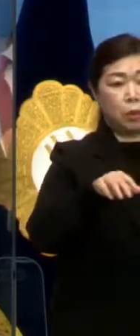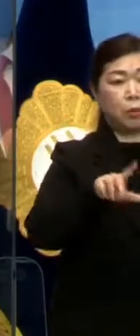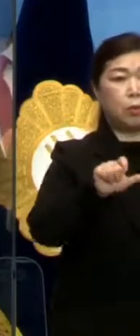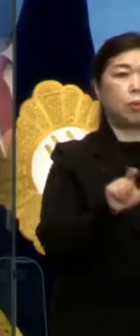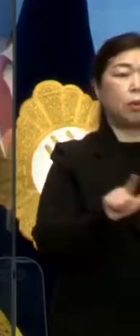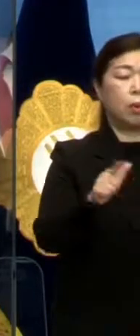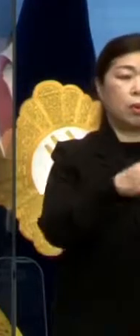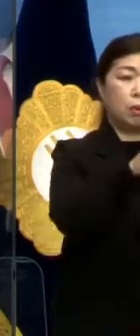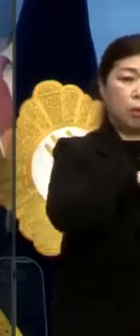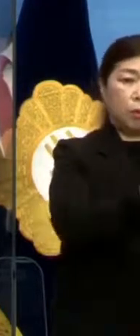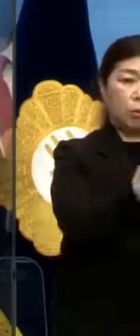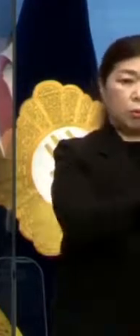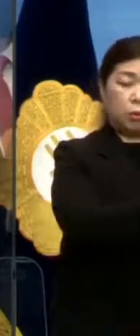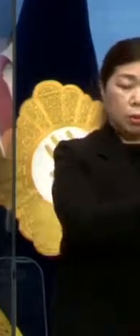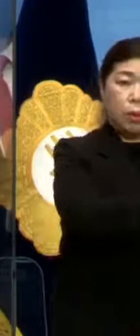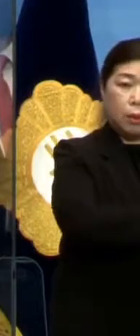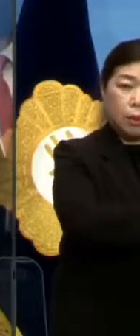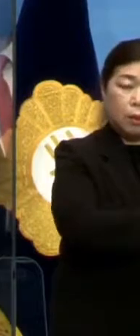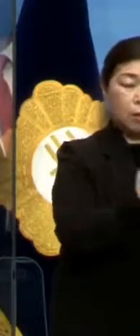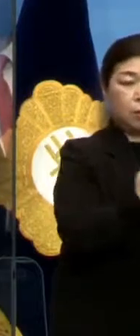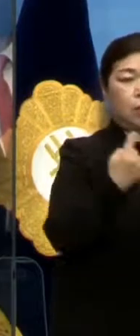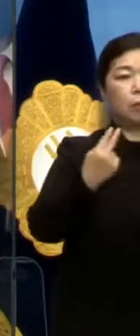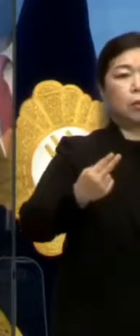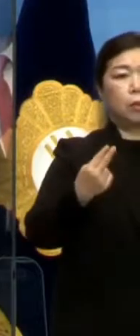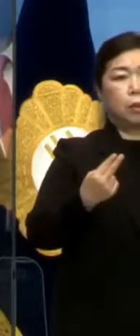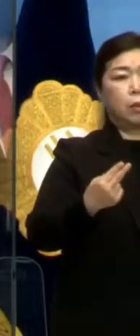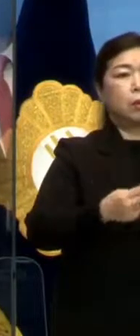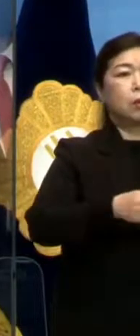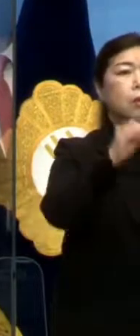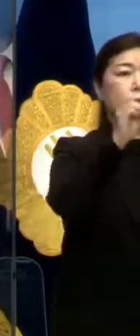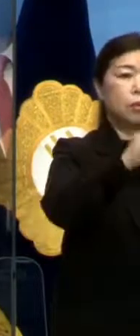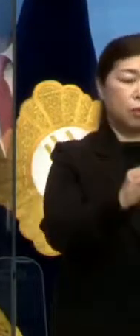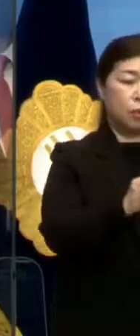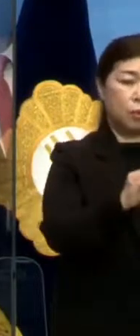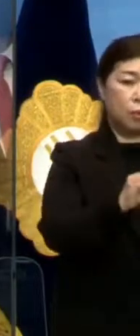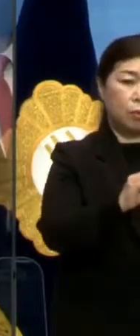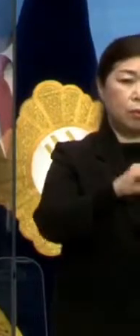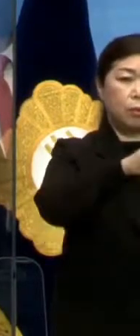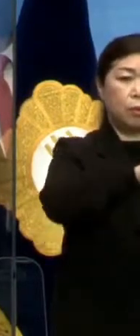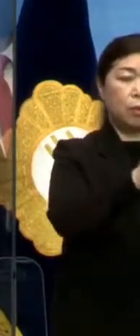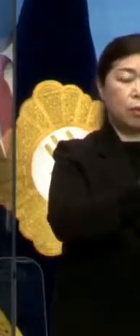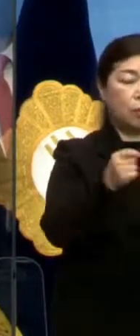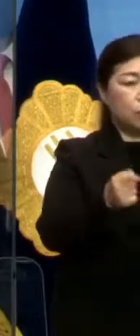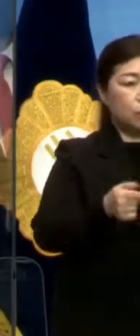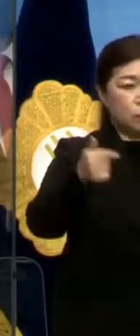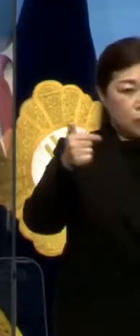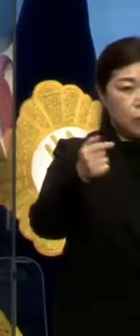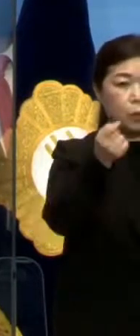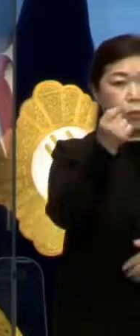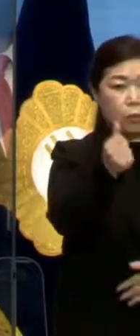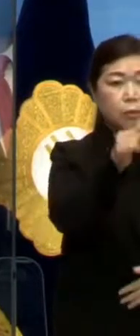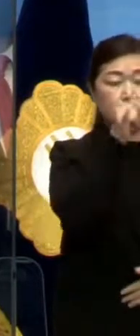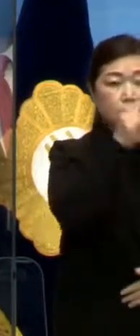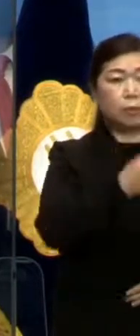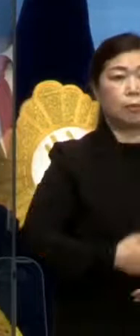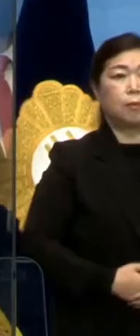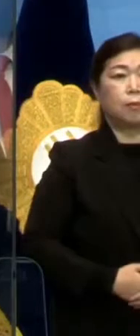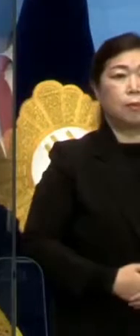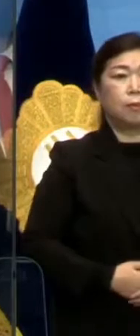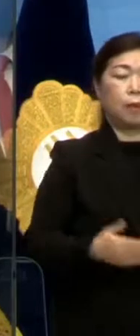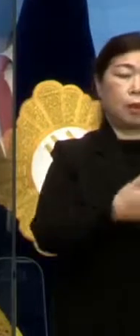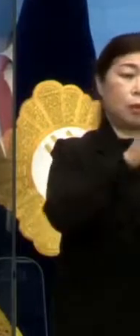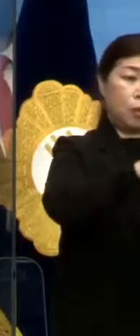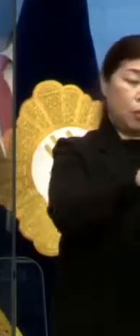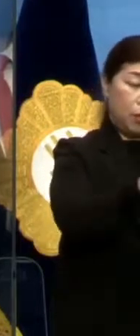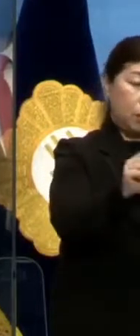매출액은 전년 대비 평균 7% 이상의 증가된 것으로 나타나